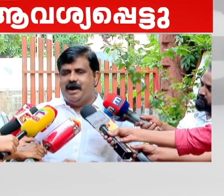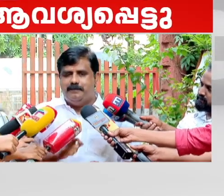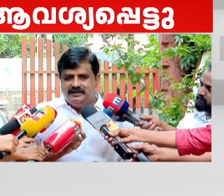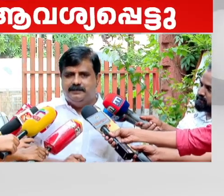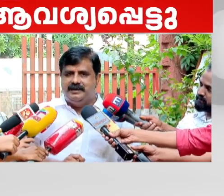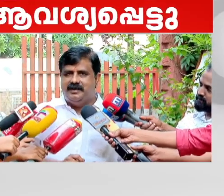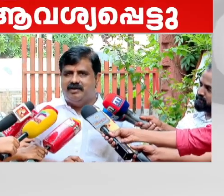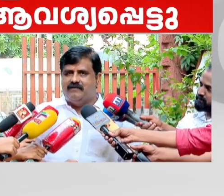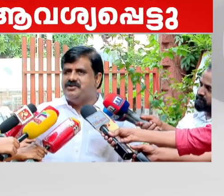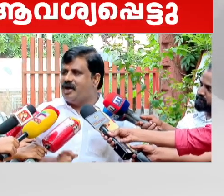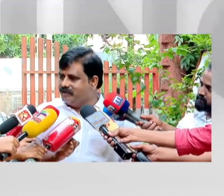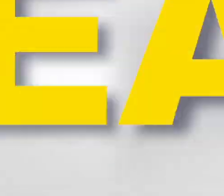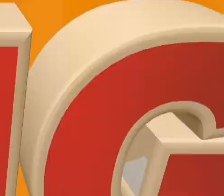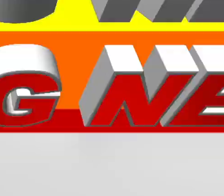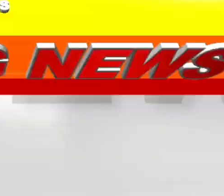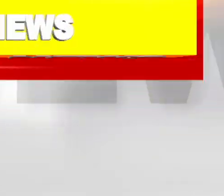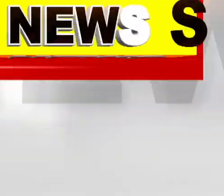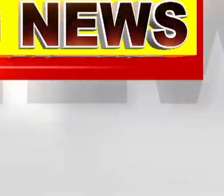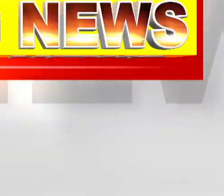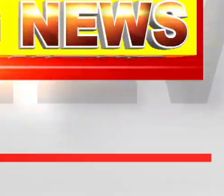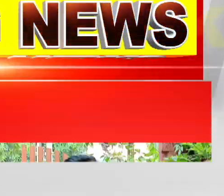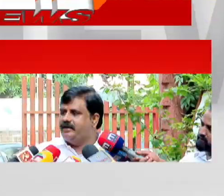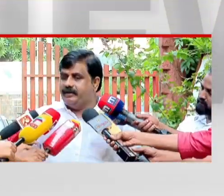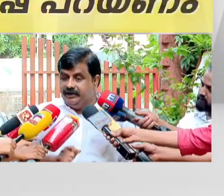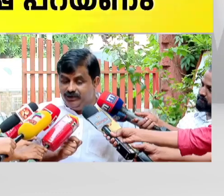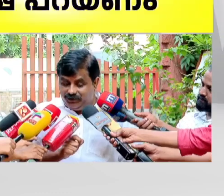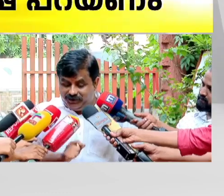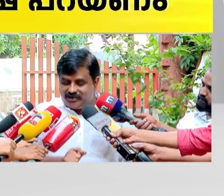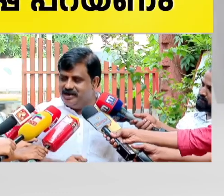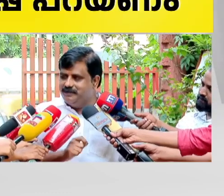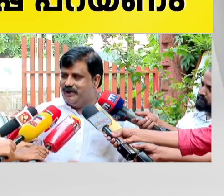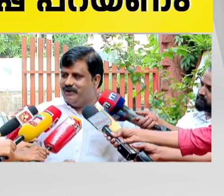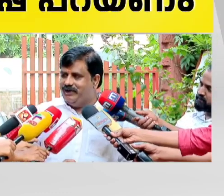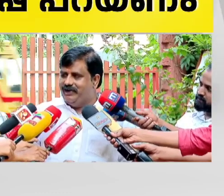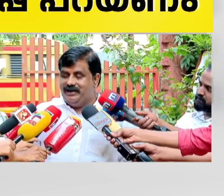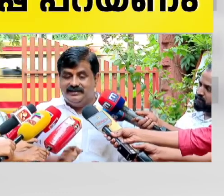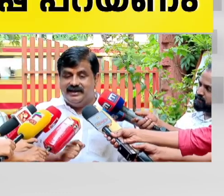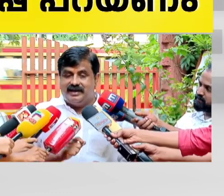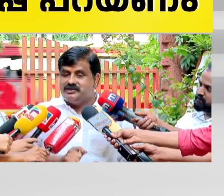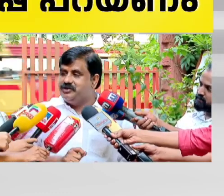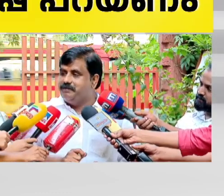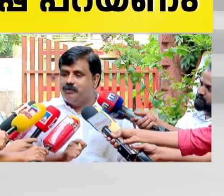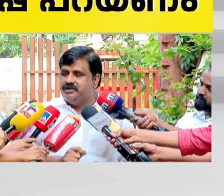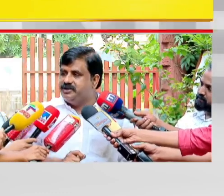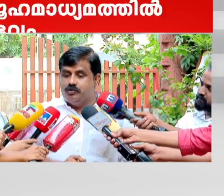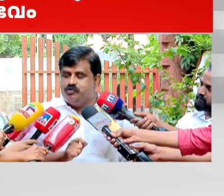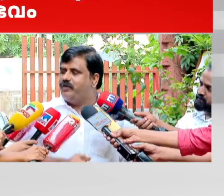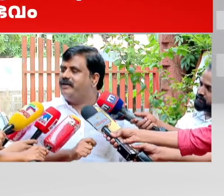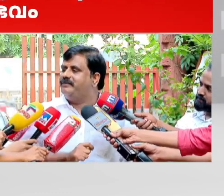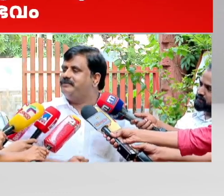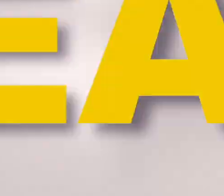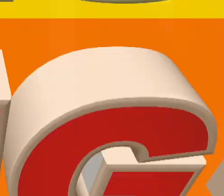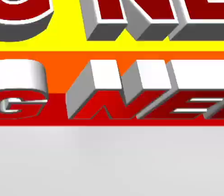ആ പ്രതിയെ പിടിക്കാനുള്ള ആവശ്യം ഞങ്ങൾ ആവർത്തിക്കുന്നു. ലതികയെ ഈ ഒറ്റ കാര്യം മതിയല്ലോ, ലതികയെ അറസ്റ്റ് ചെയ്യാൻ പോലീസിന് ഒട്ടും